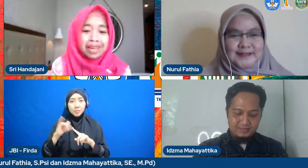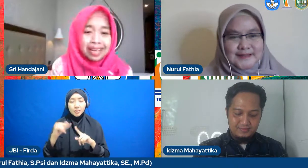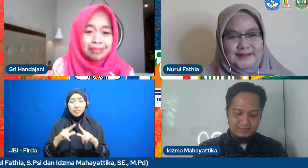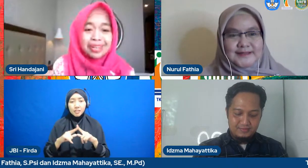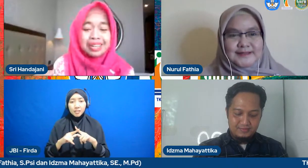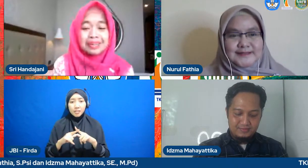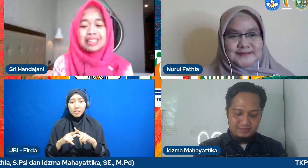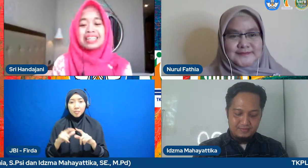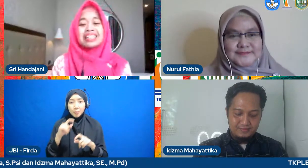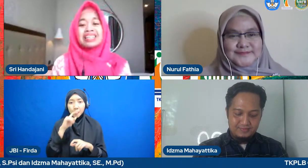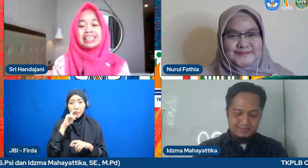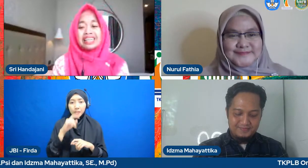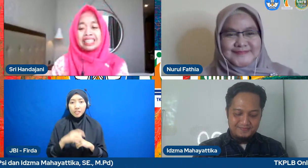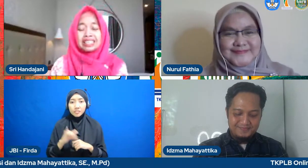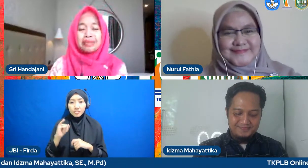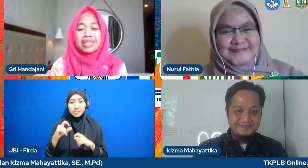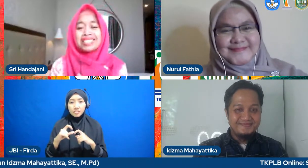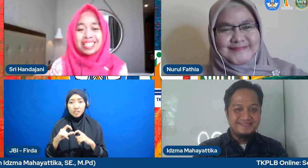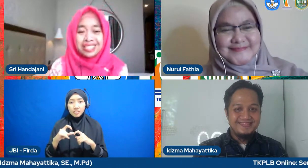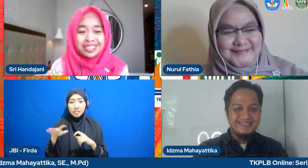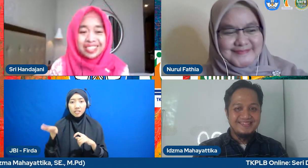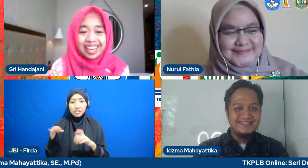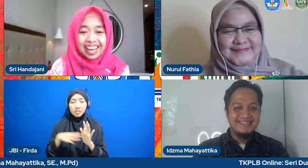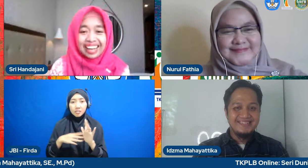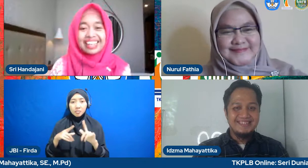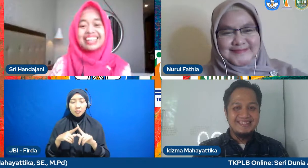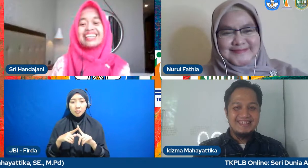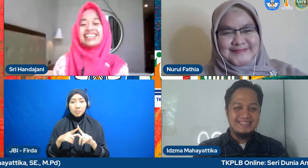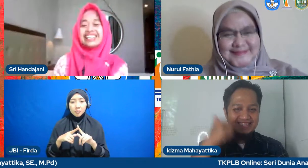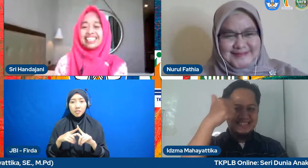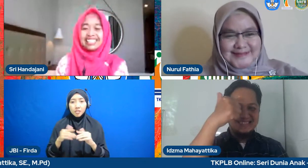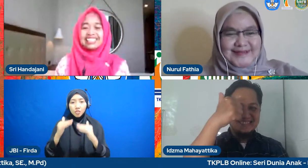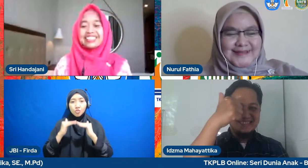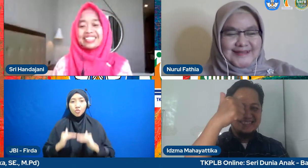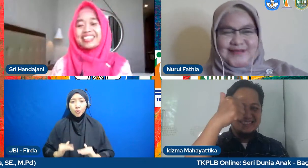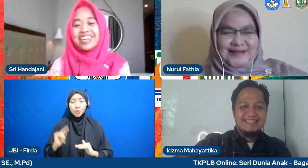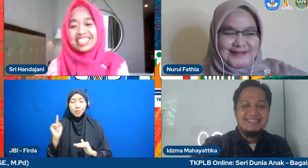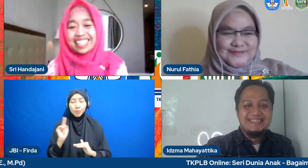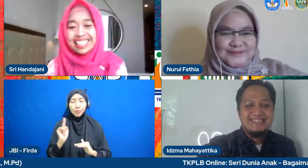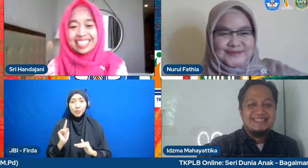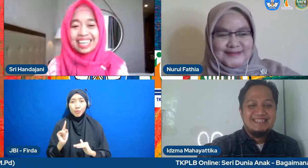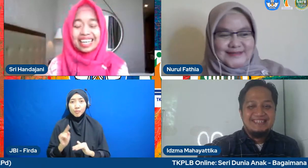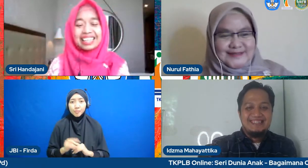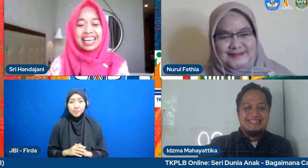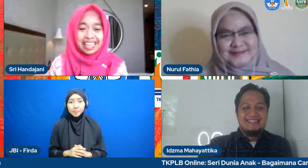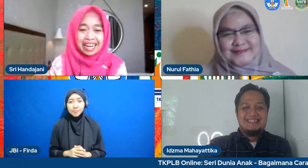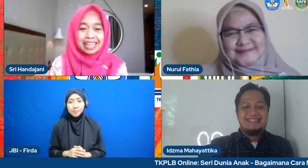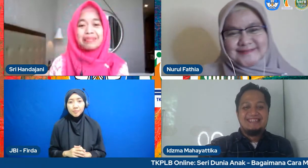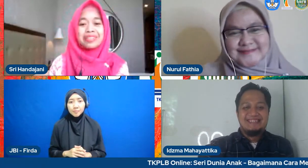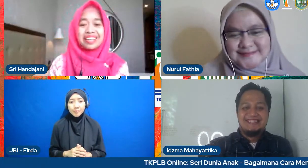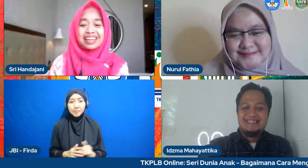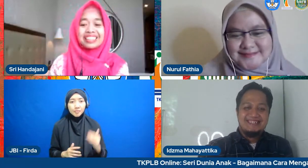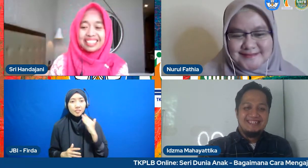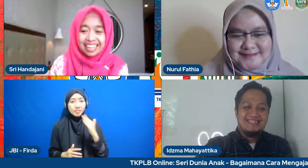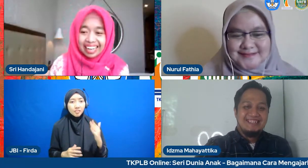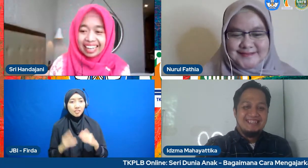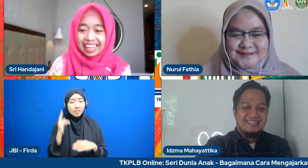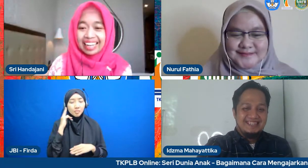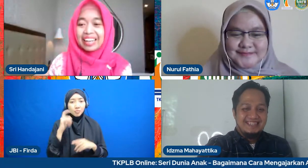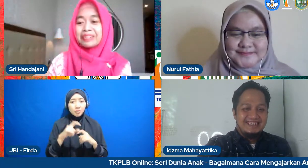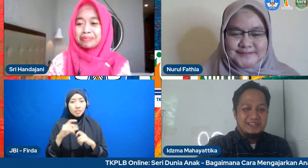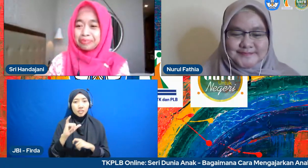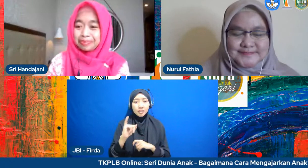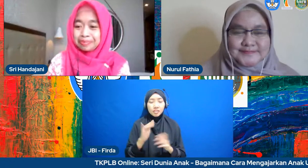Pak Ismanya mungkin ke backstage dulu ya. Ditunggu di backstage. Terima kasih Bu Sri. Kita gilirannya. Ya,